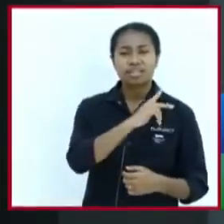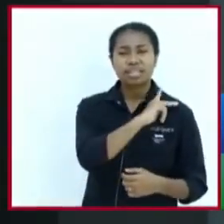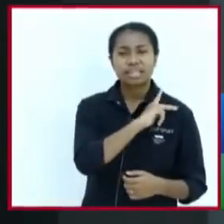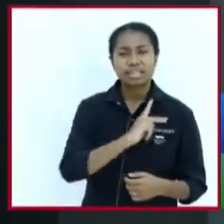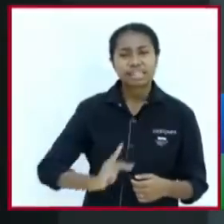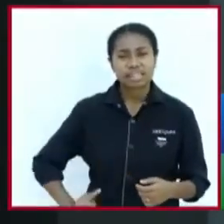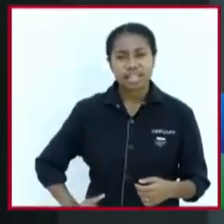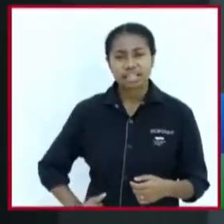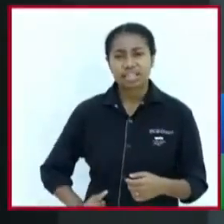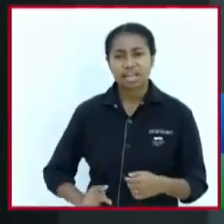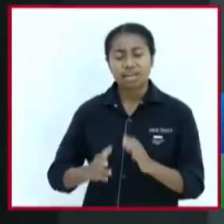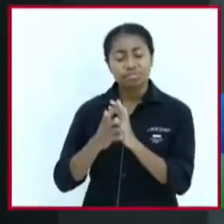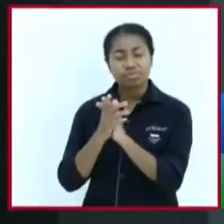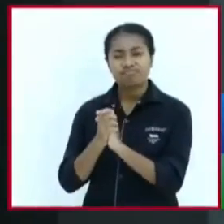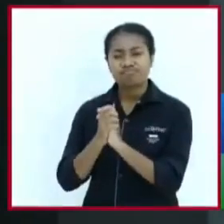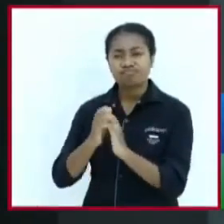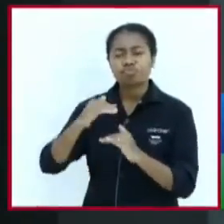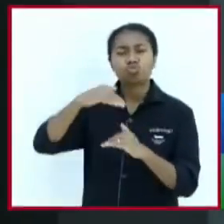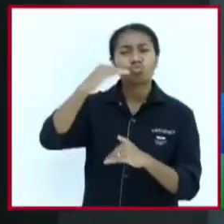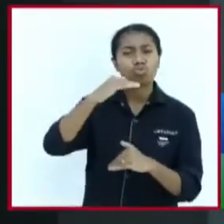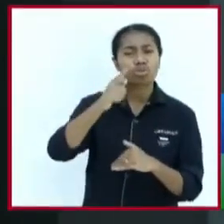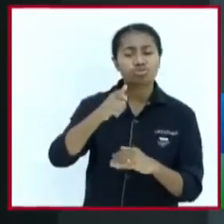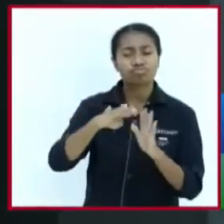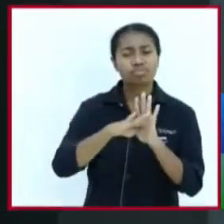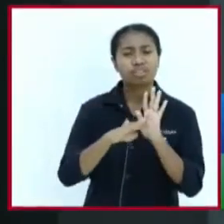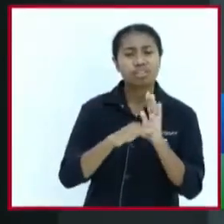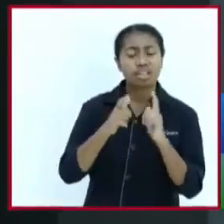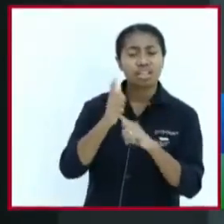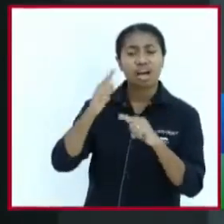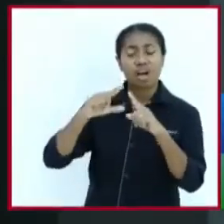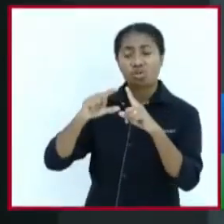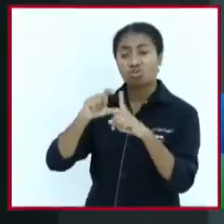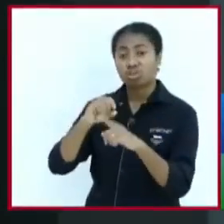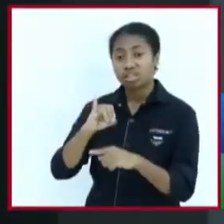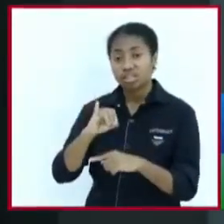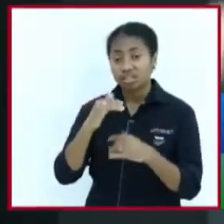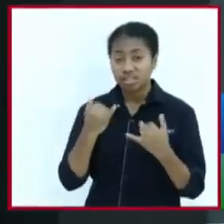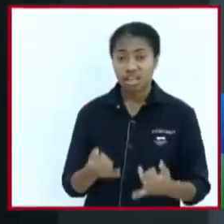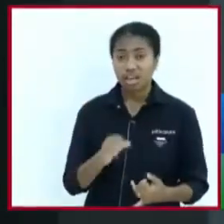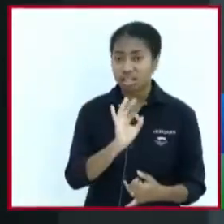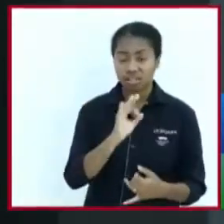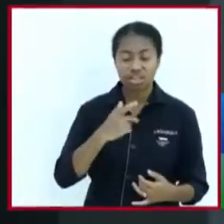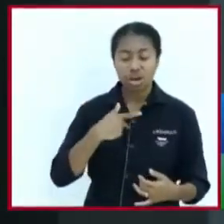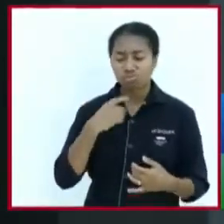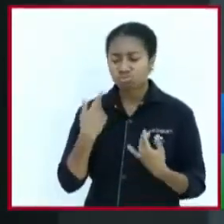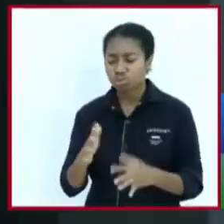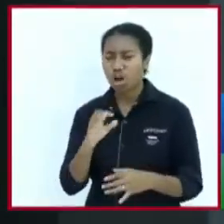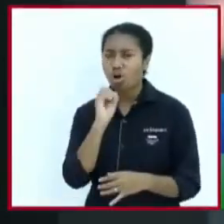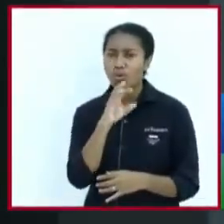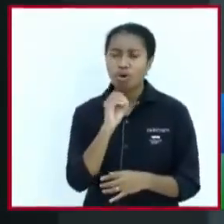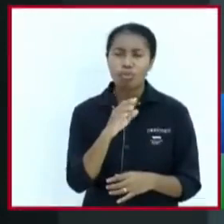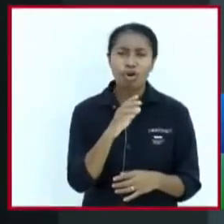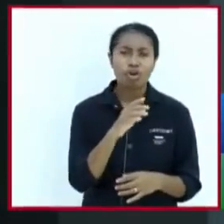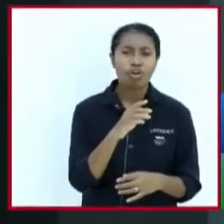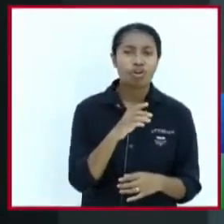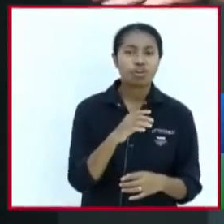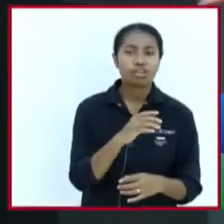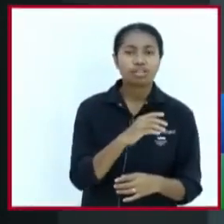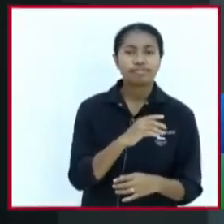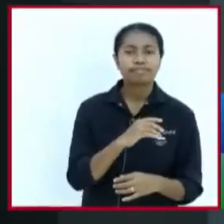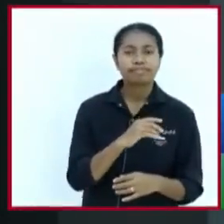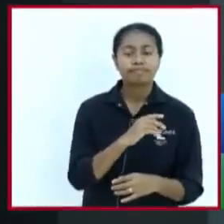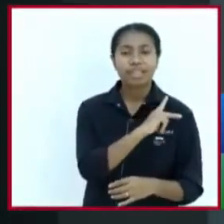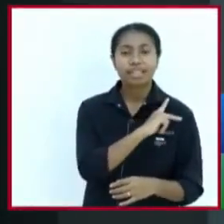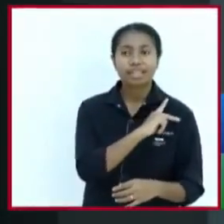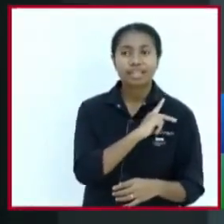secara meyakinkan dari agama Yahudi Hai sekarang kita tidak usah ngomong Kristen durung Mari kita banding